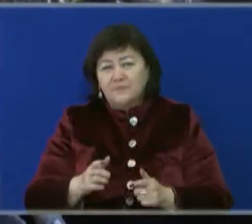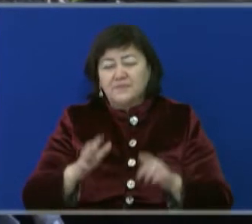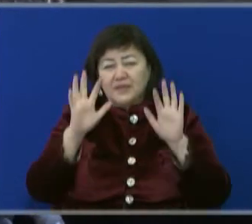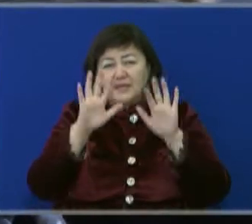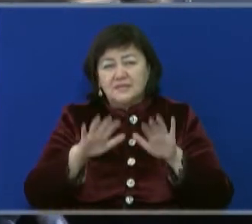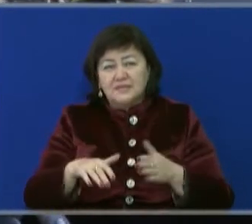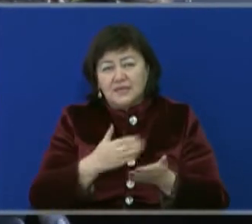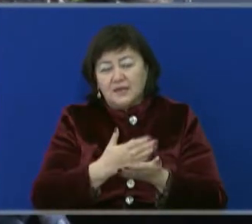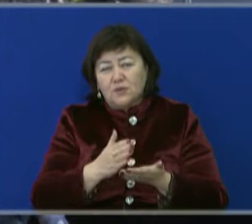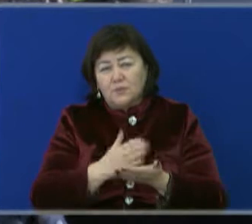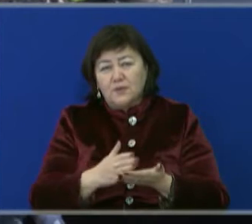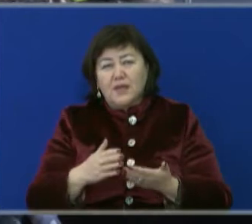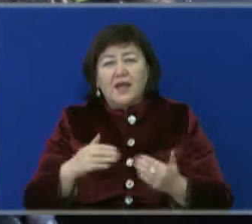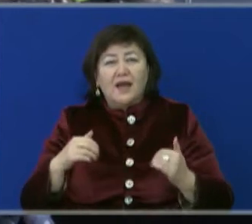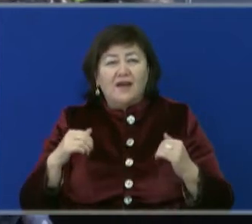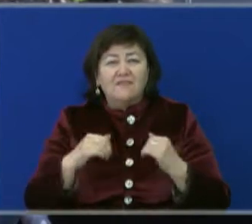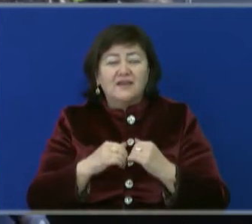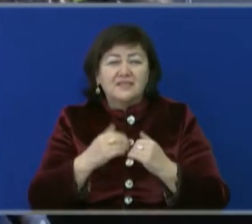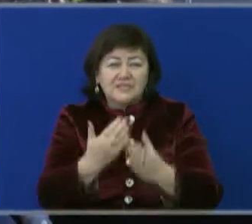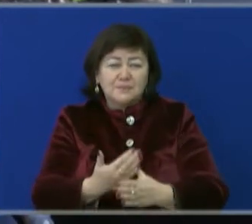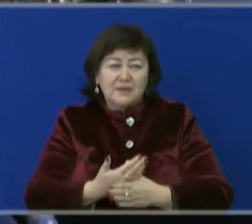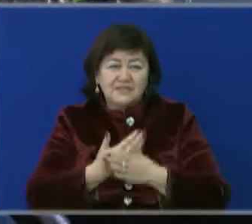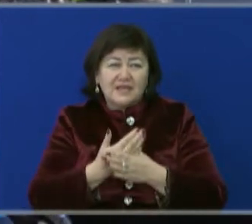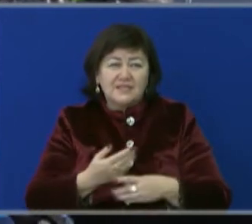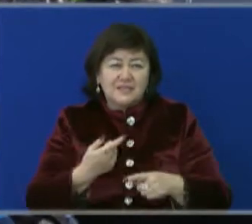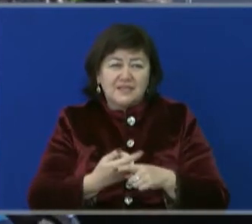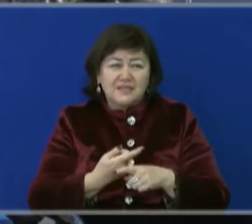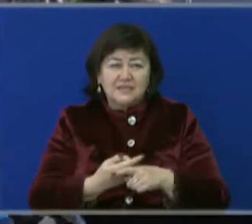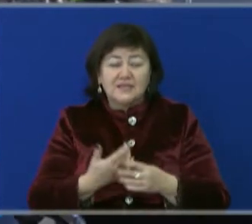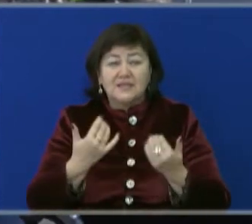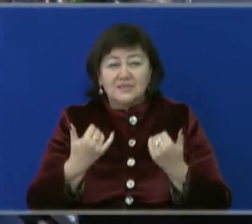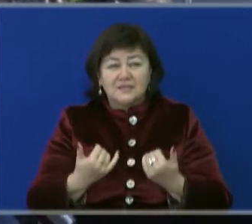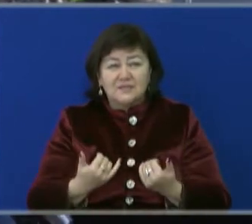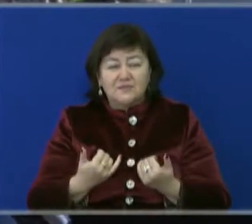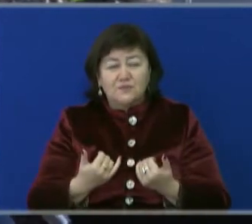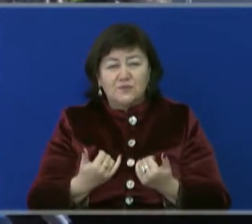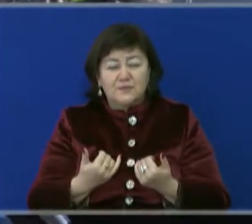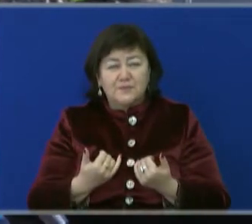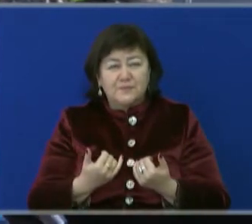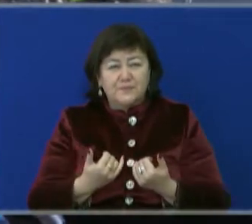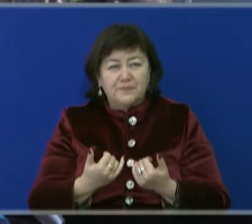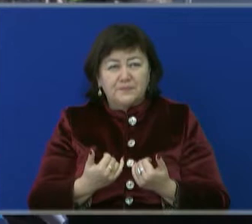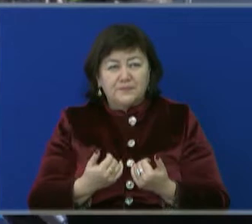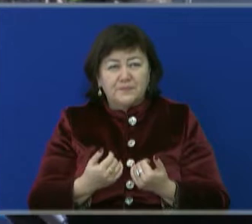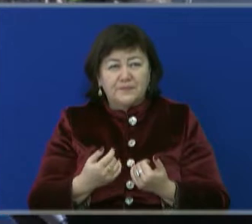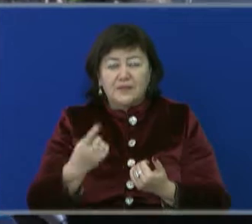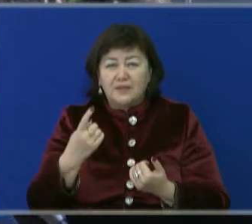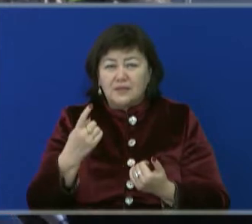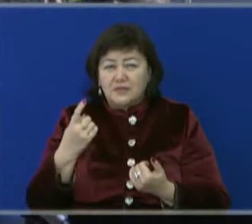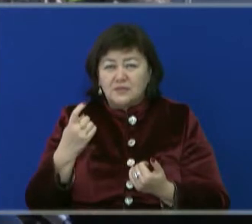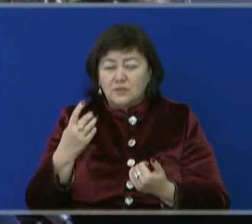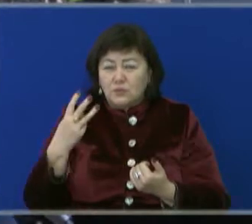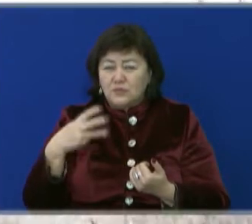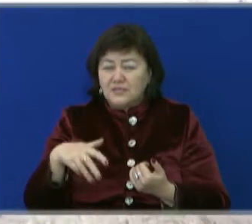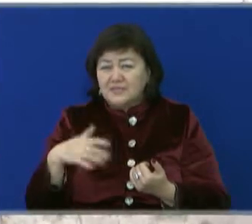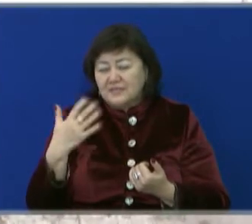снегоуборочные, аварийно-спасательная техника и так далее. Сегодня задействовано 135 человек, 35